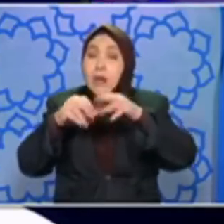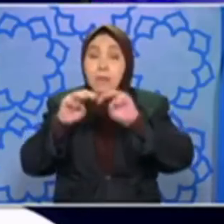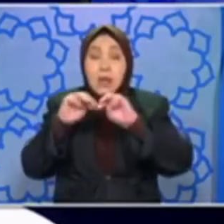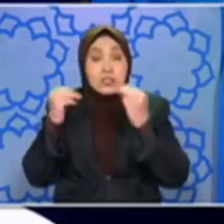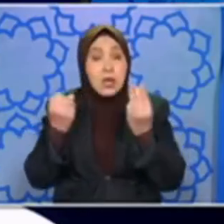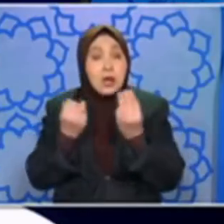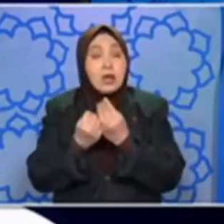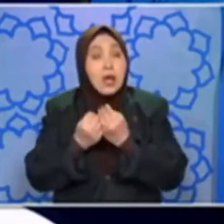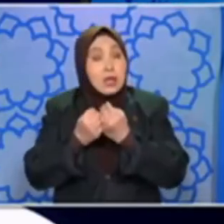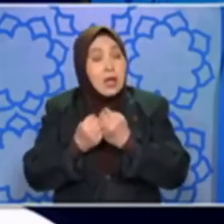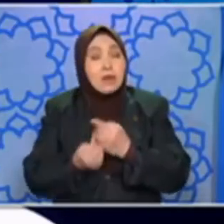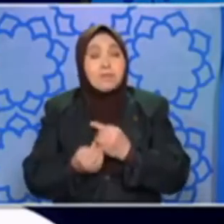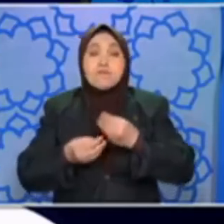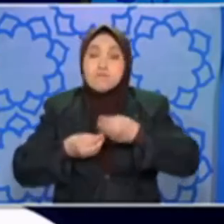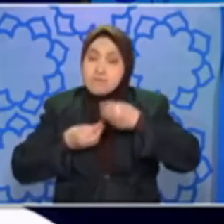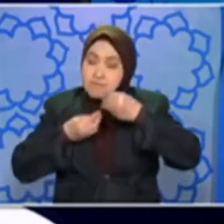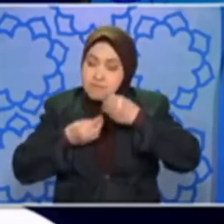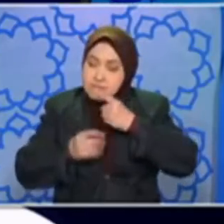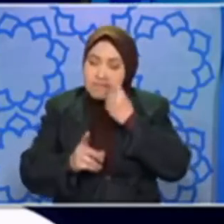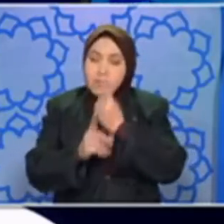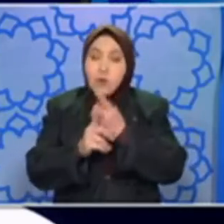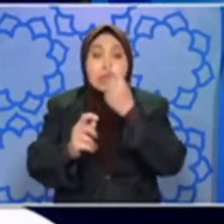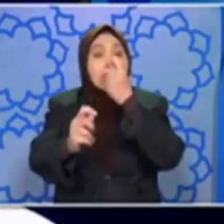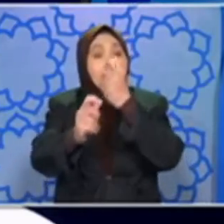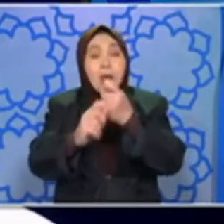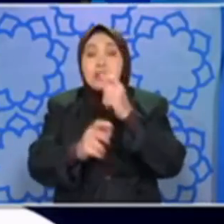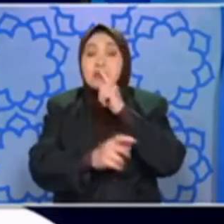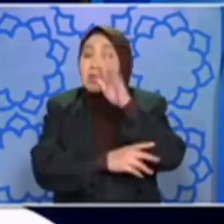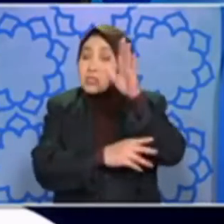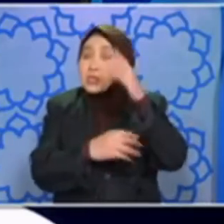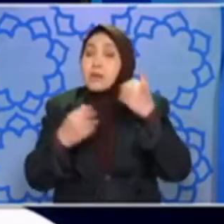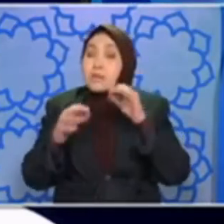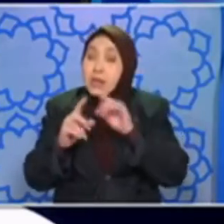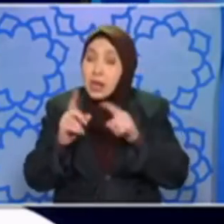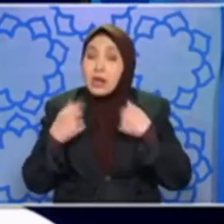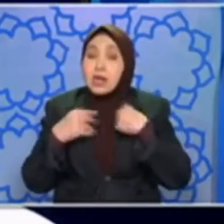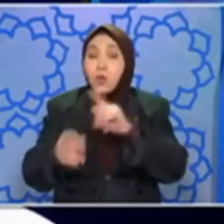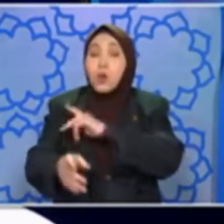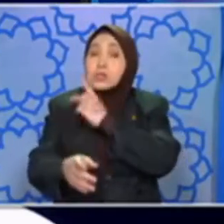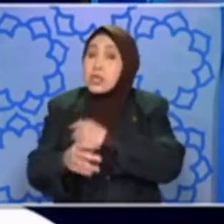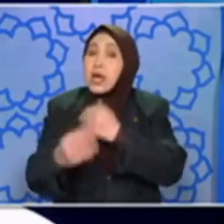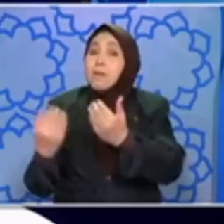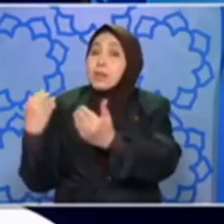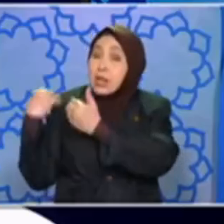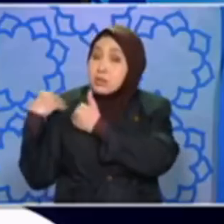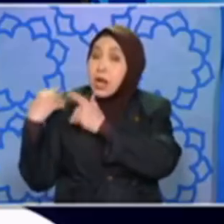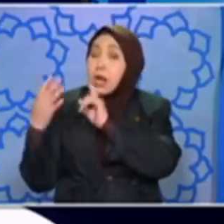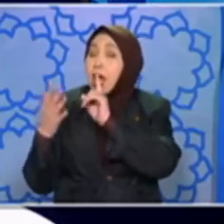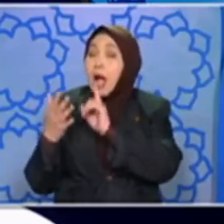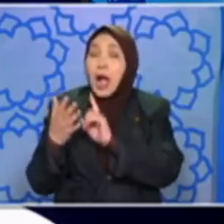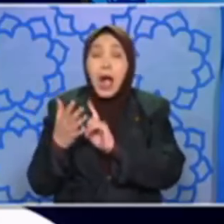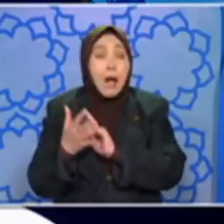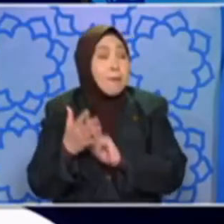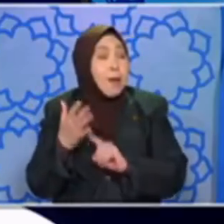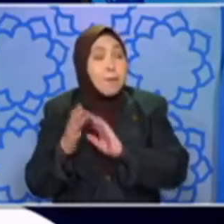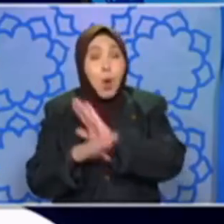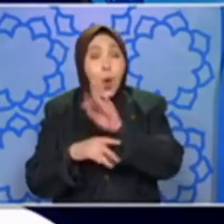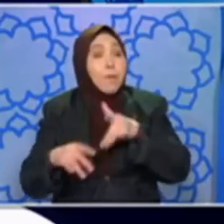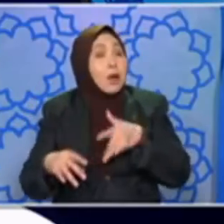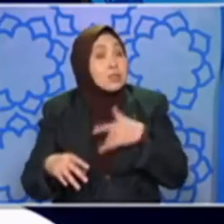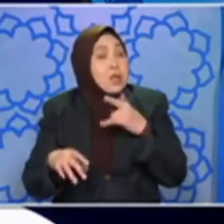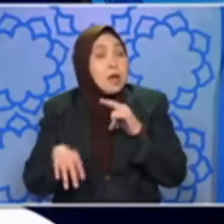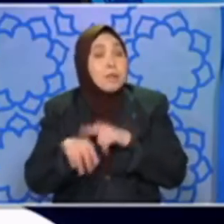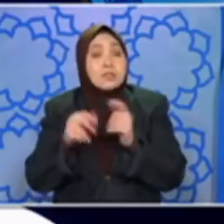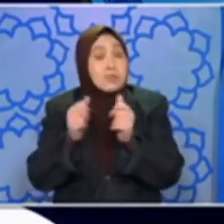yang menunaikan janji ketika ada kuasa dan juga bertanggungjawab atas segala perasaan ketika